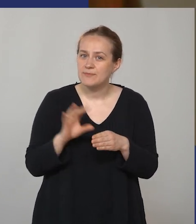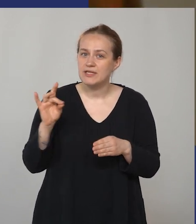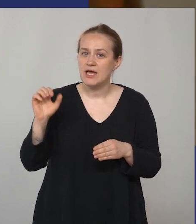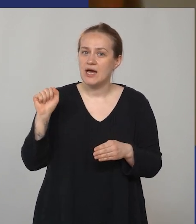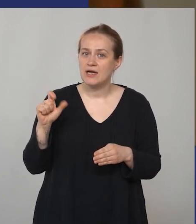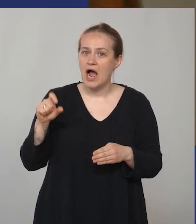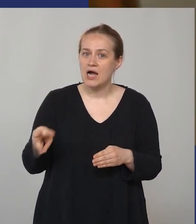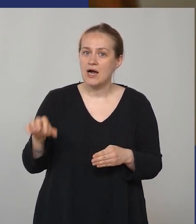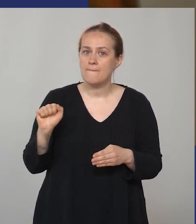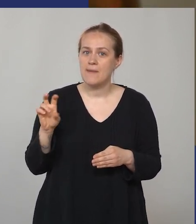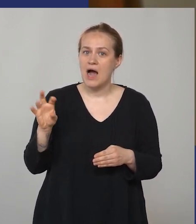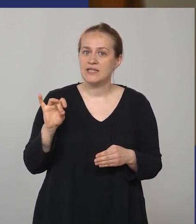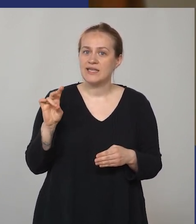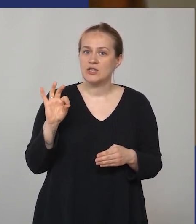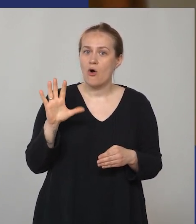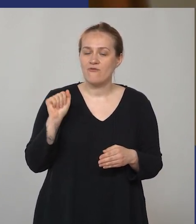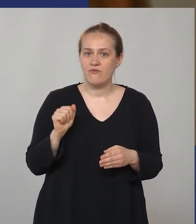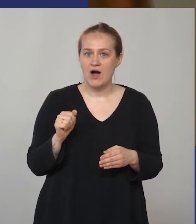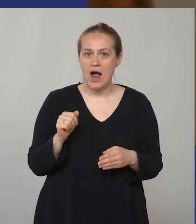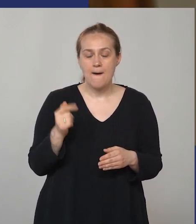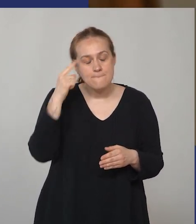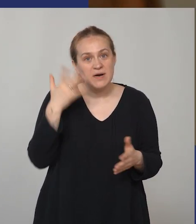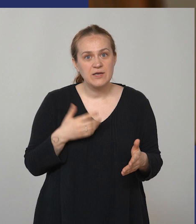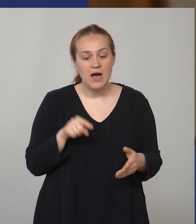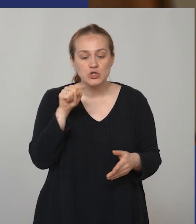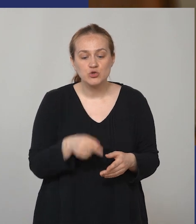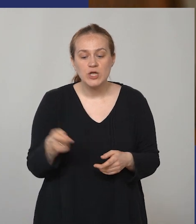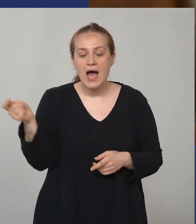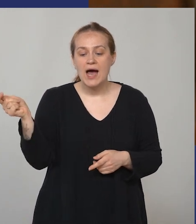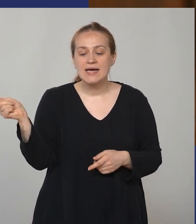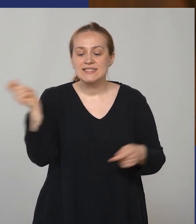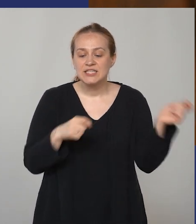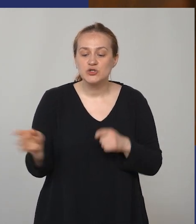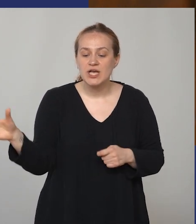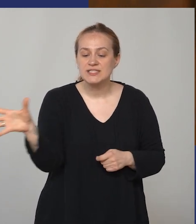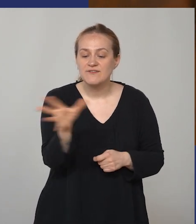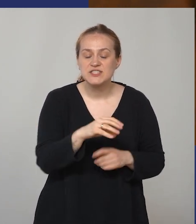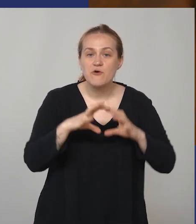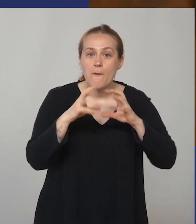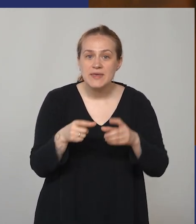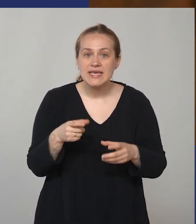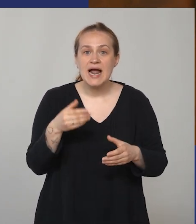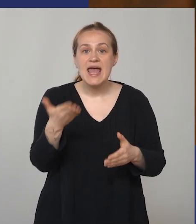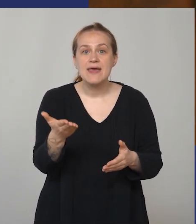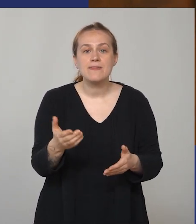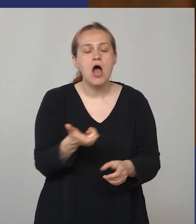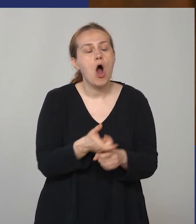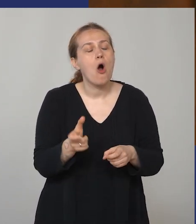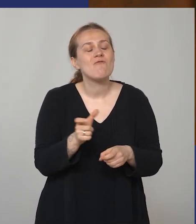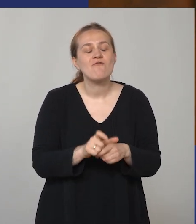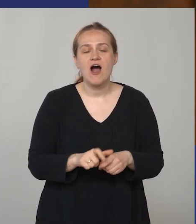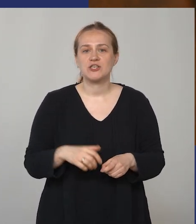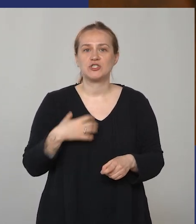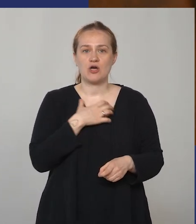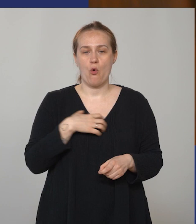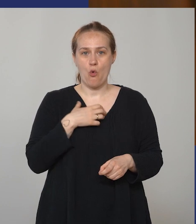Понимаешь... На этот конкурс сюда съезжаются со всего мира. Это очень важно, чтобы наш город, такой как